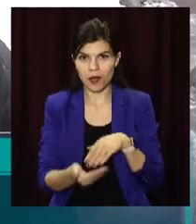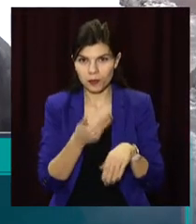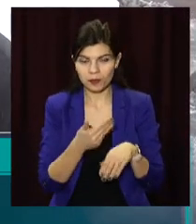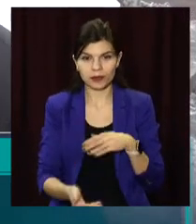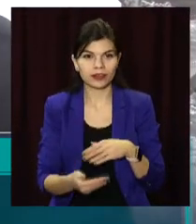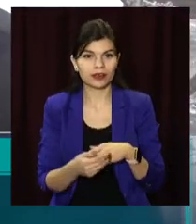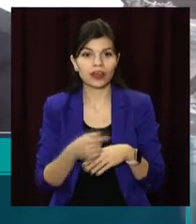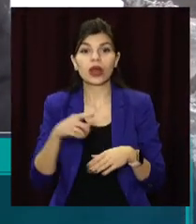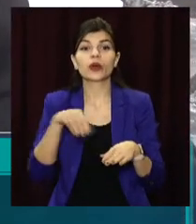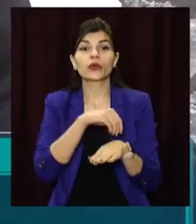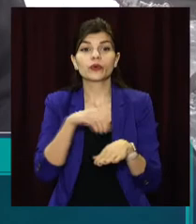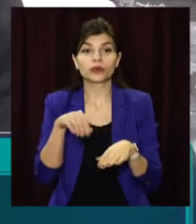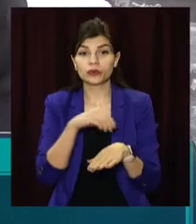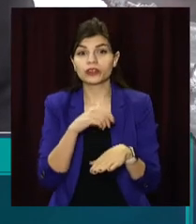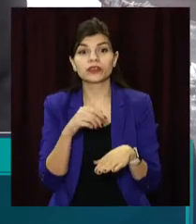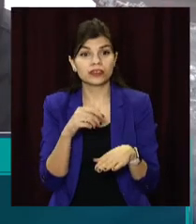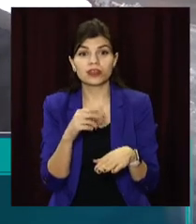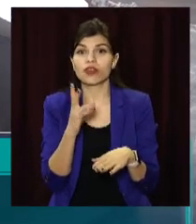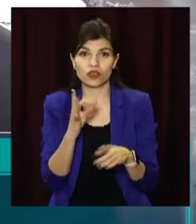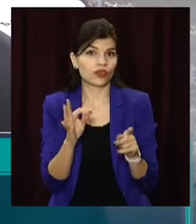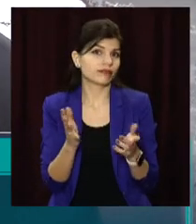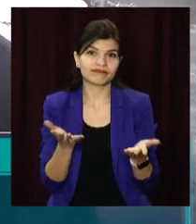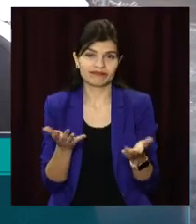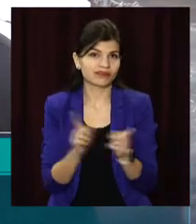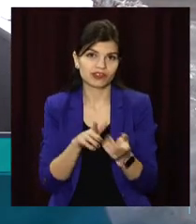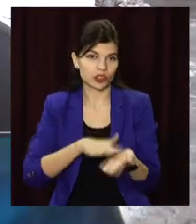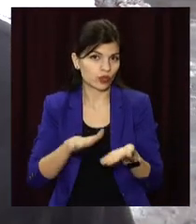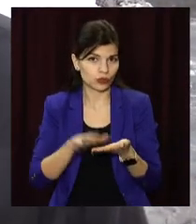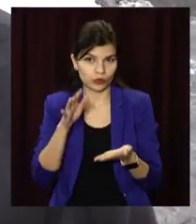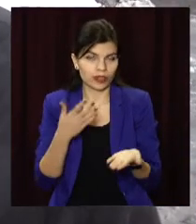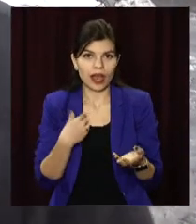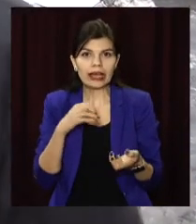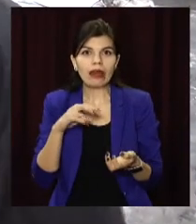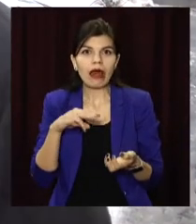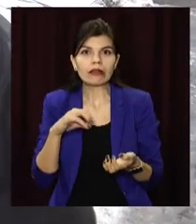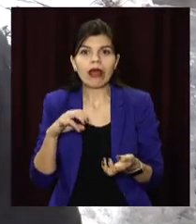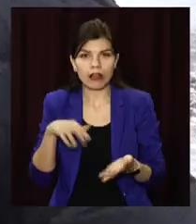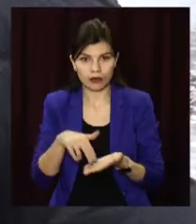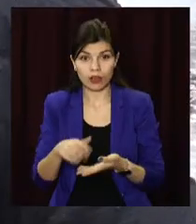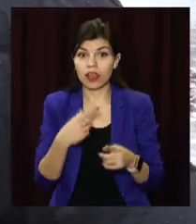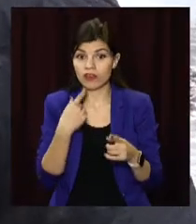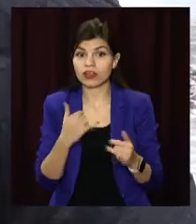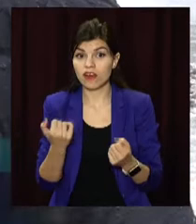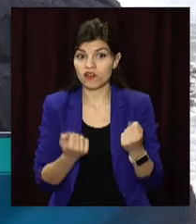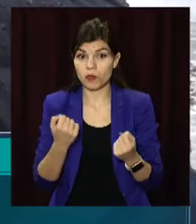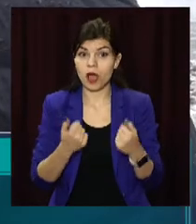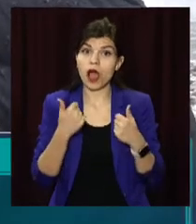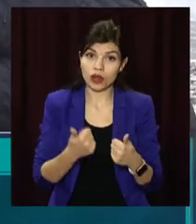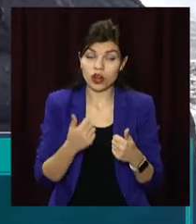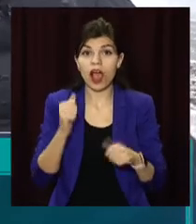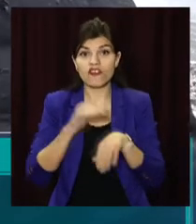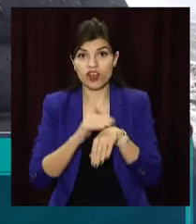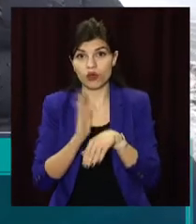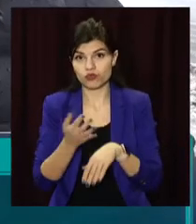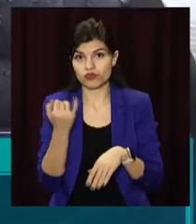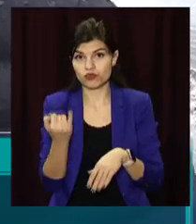Не посипають. Там я вот пускала скользко, жутко, то я еле-еле иду. Для автомобилистов сегодня